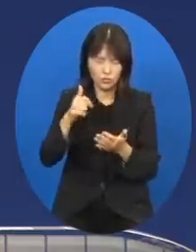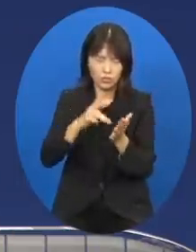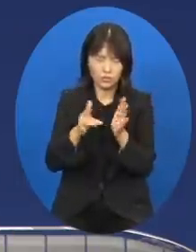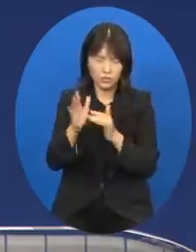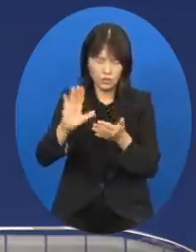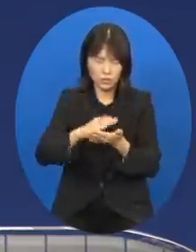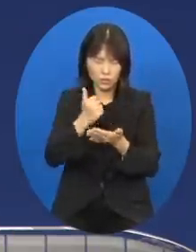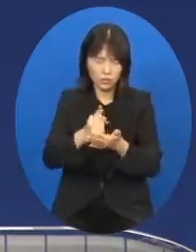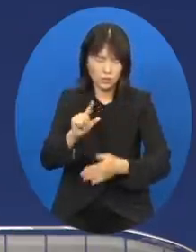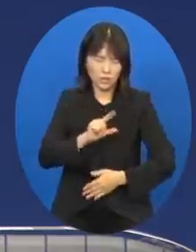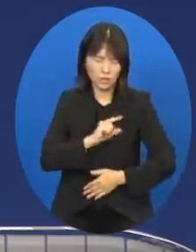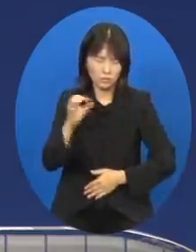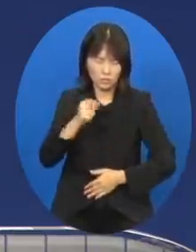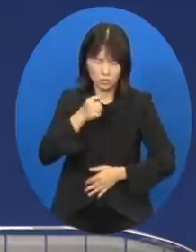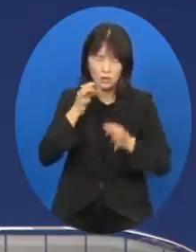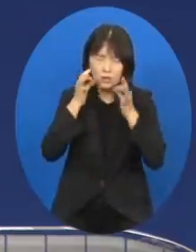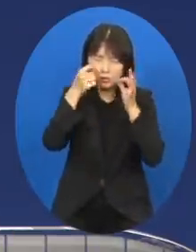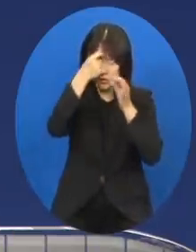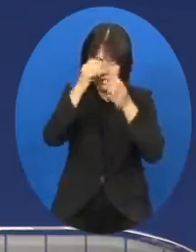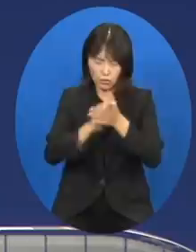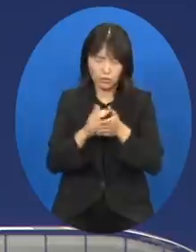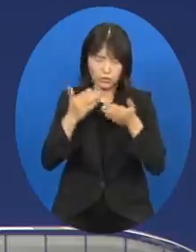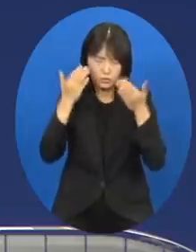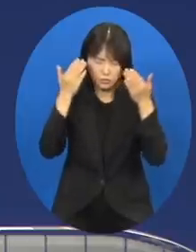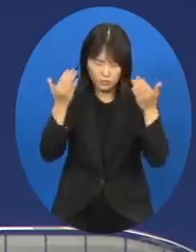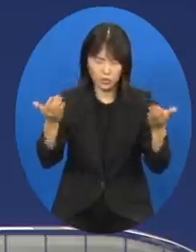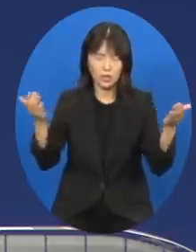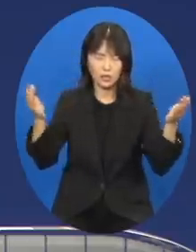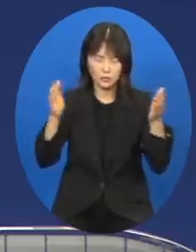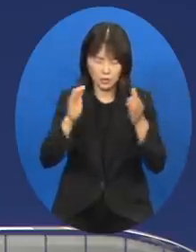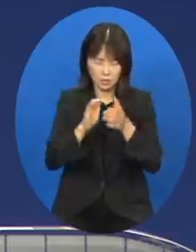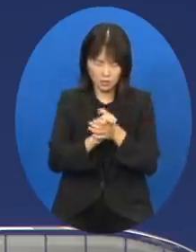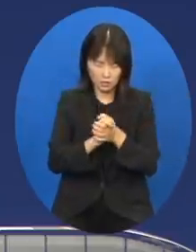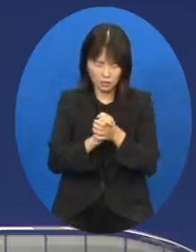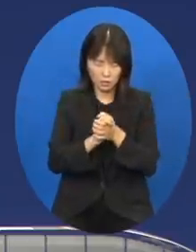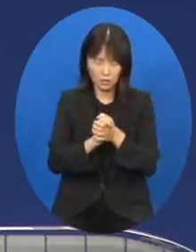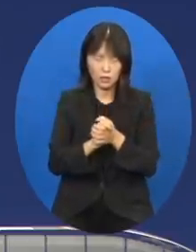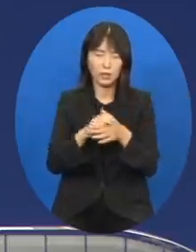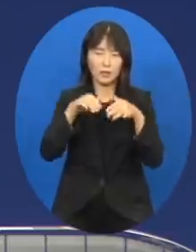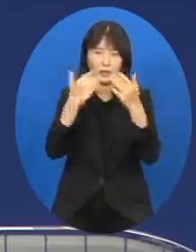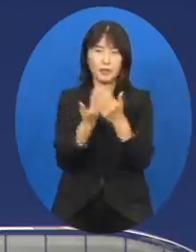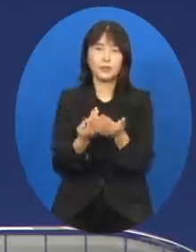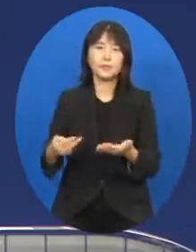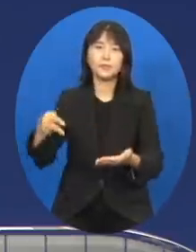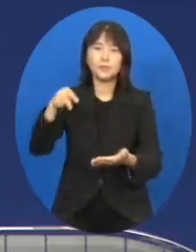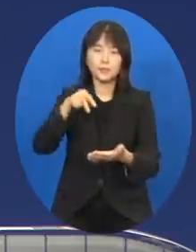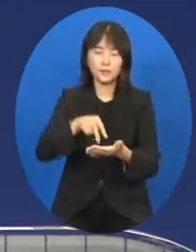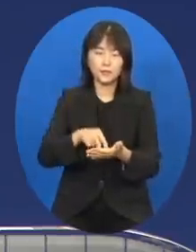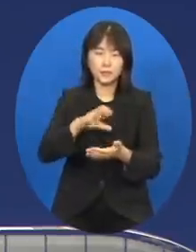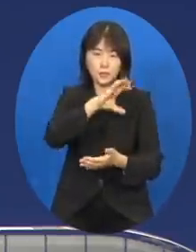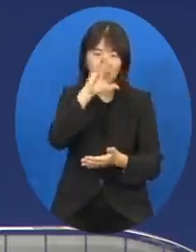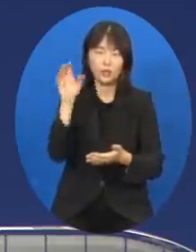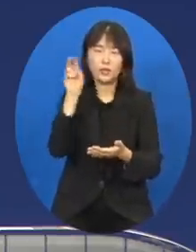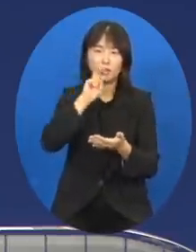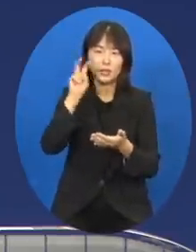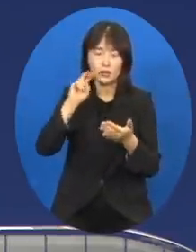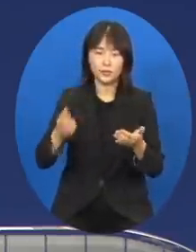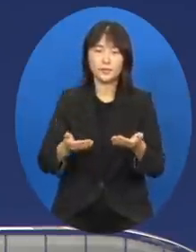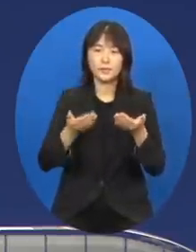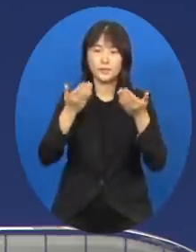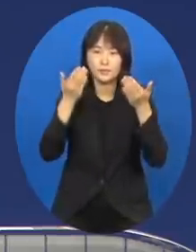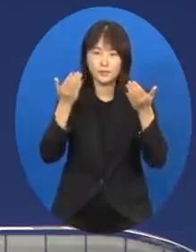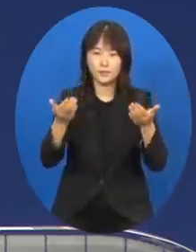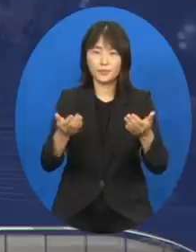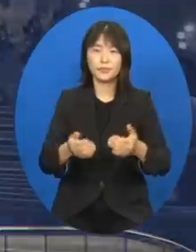그리스도 이름으로 간절히 기도합니다. 아멘. 우리 다 일어나셔서 성탄 찬송을